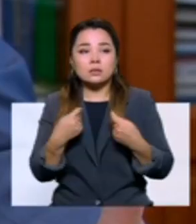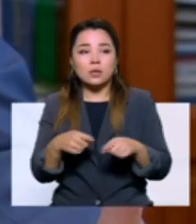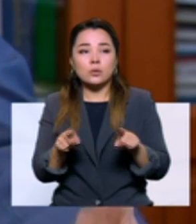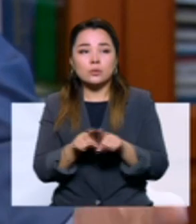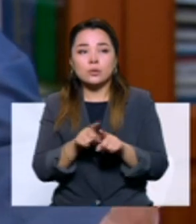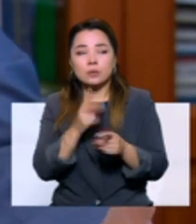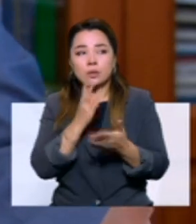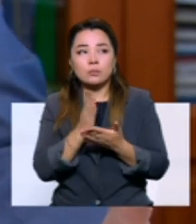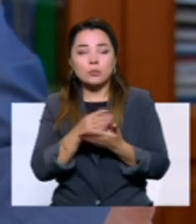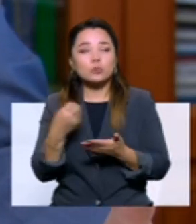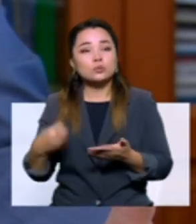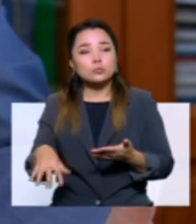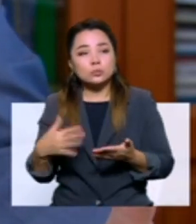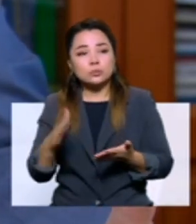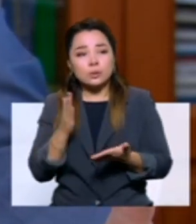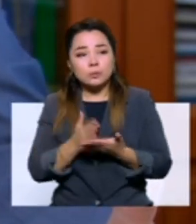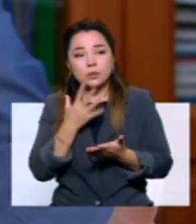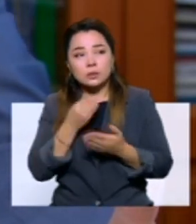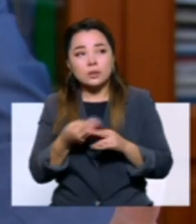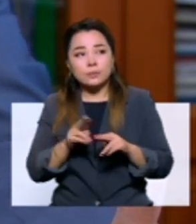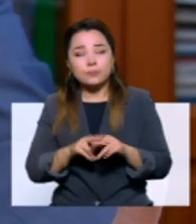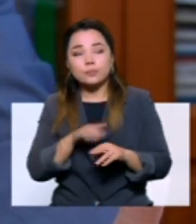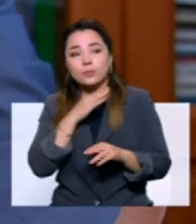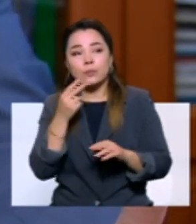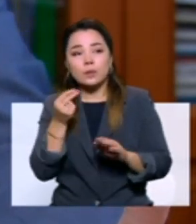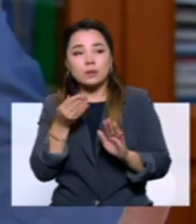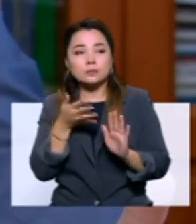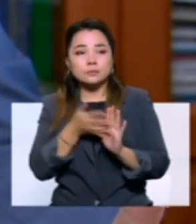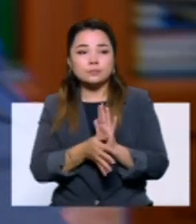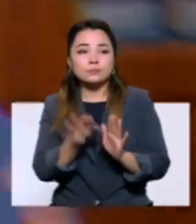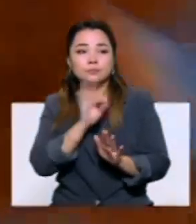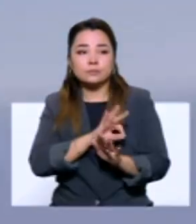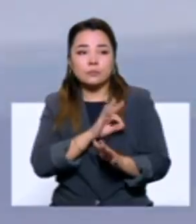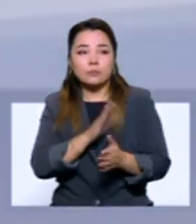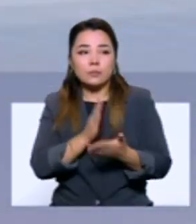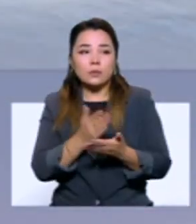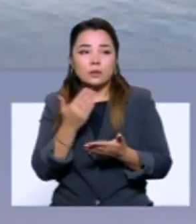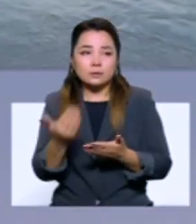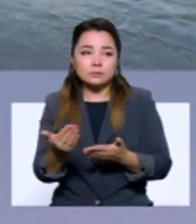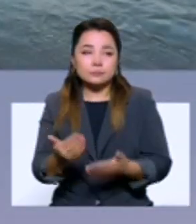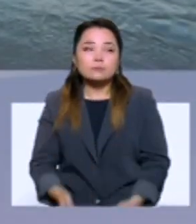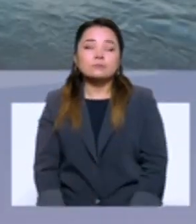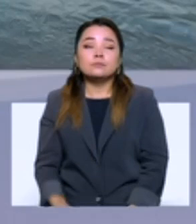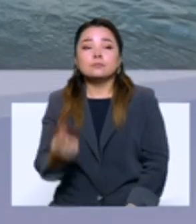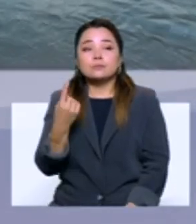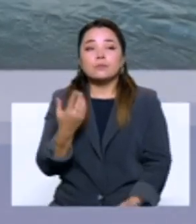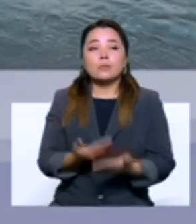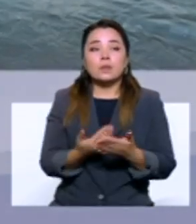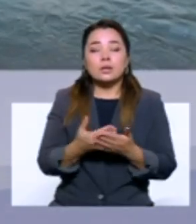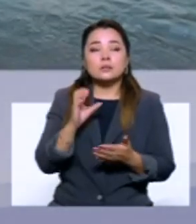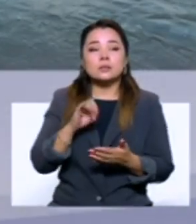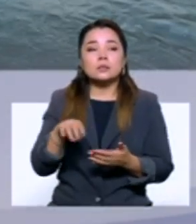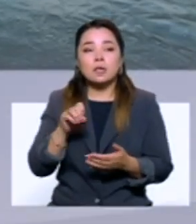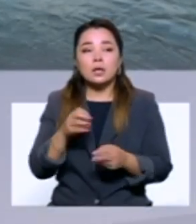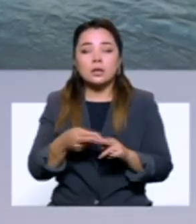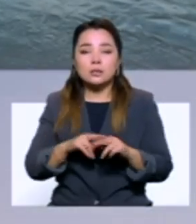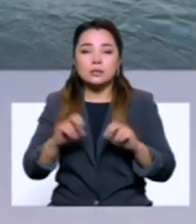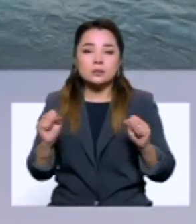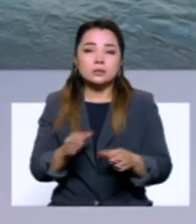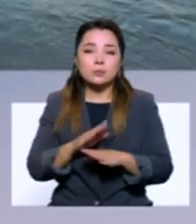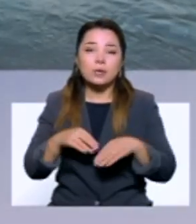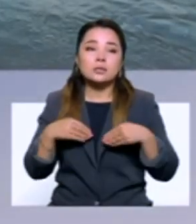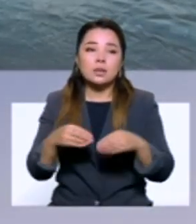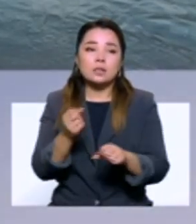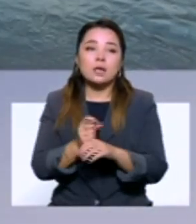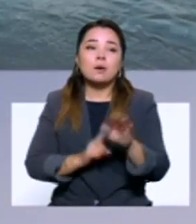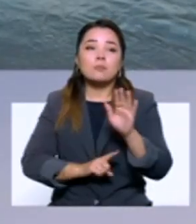Ол қымбат болады. Оған көп ақша түседі оның қазынасына. Бір ғана мысал, Сырдария суын қыста емес, егістік